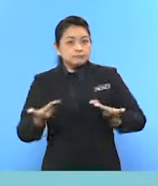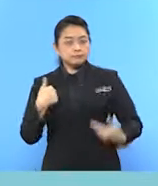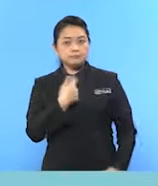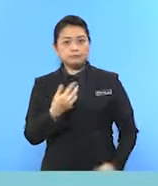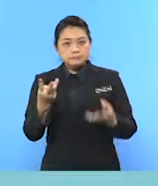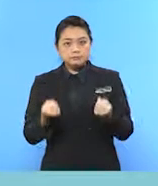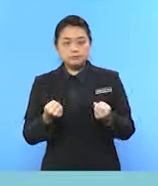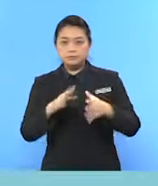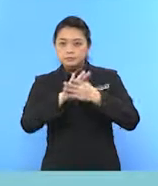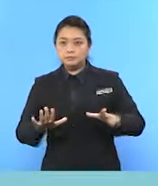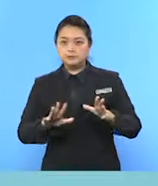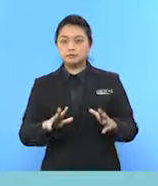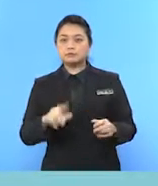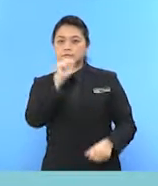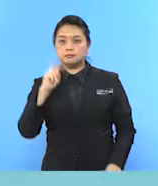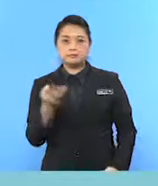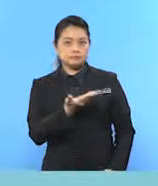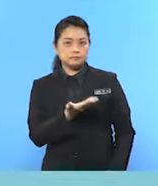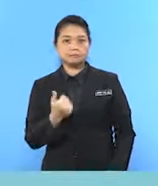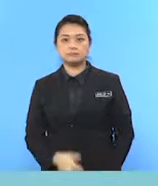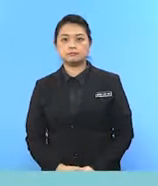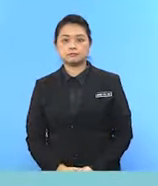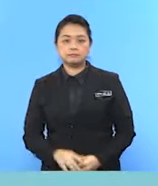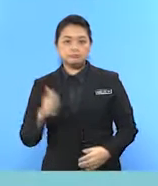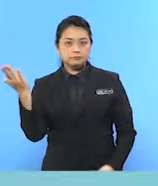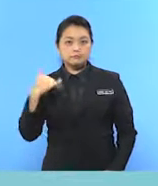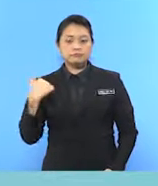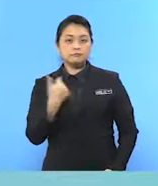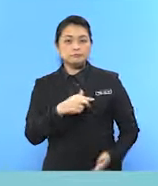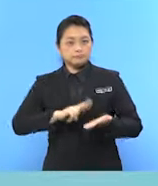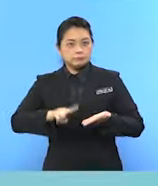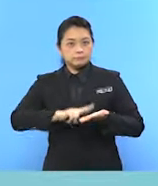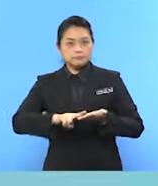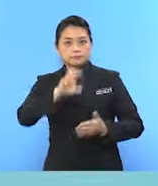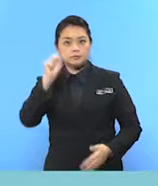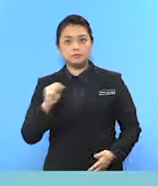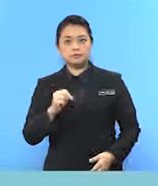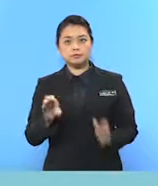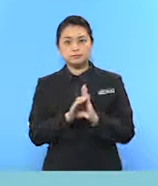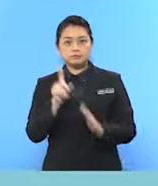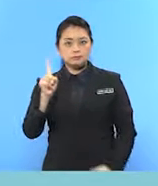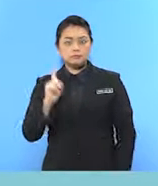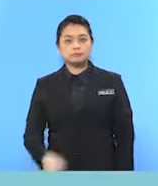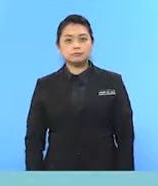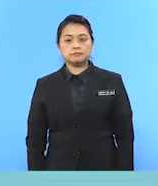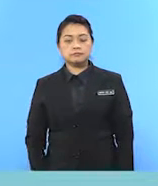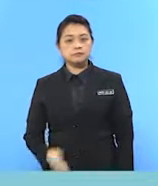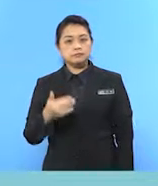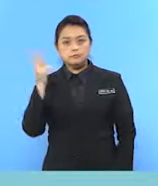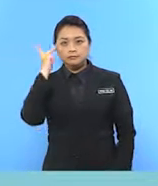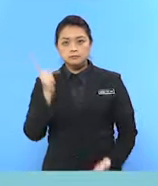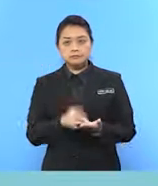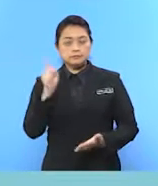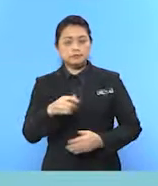kita hendak menyelesaikan soalan ini? Mari kita baca soalan bagi contoh satu. Kenal